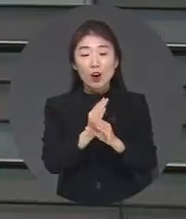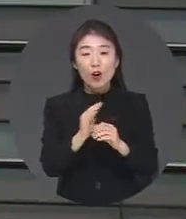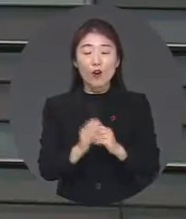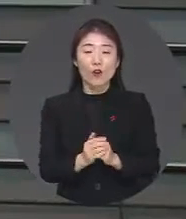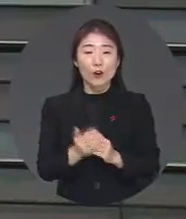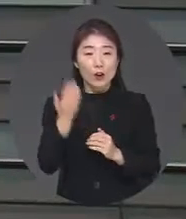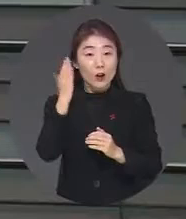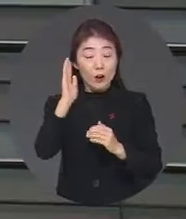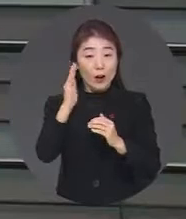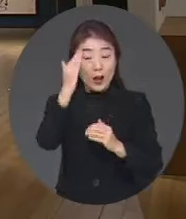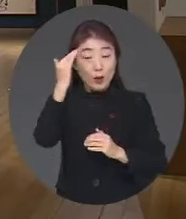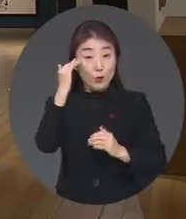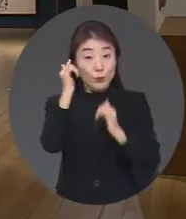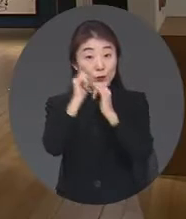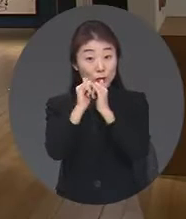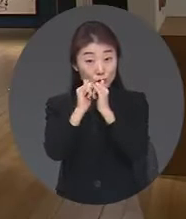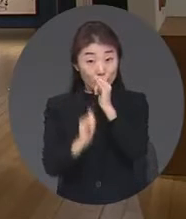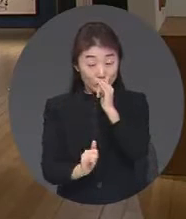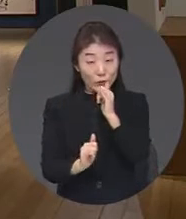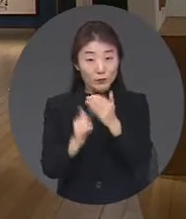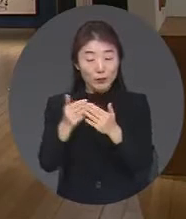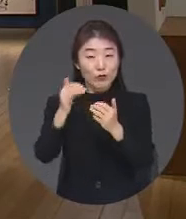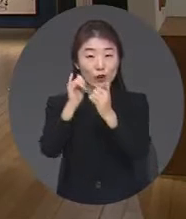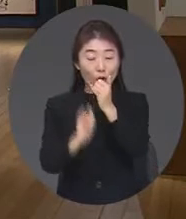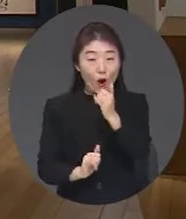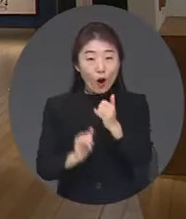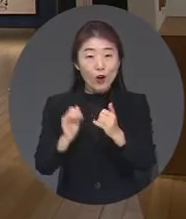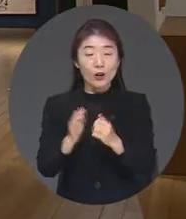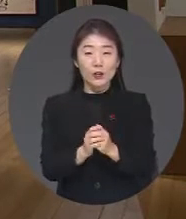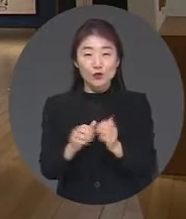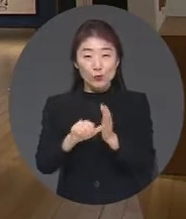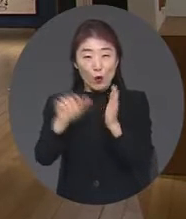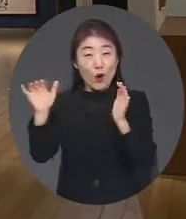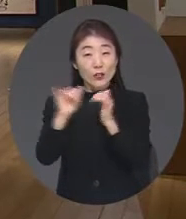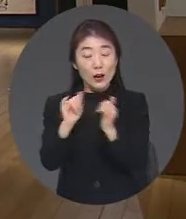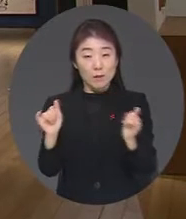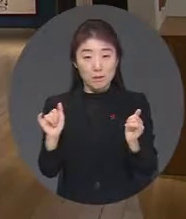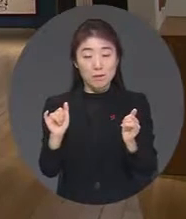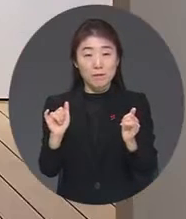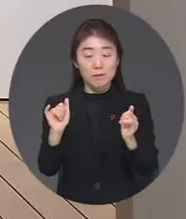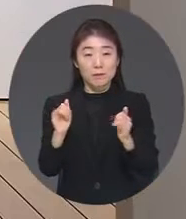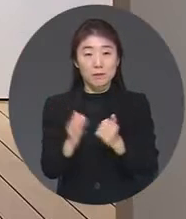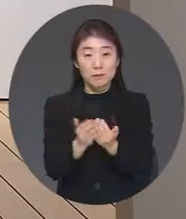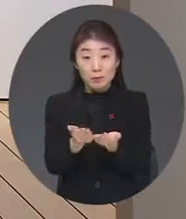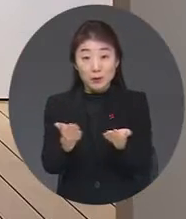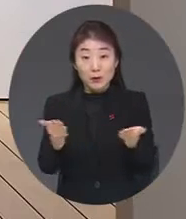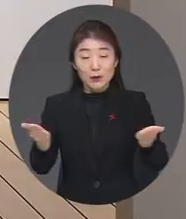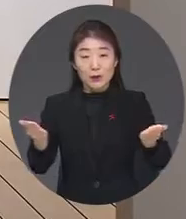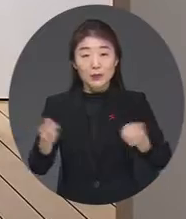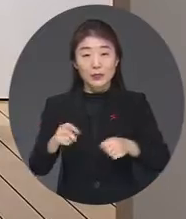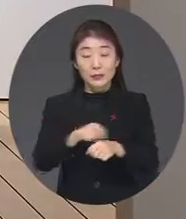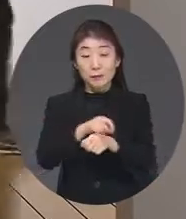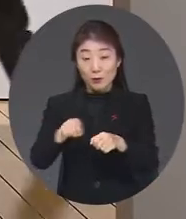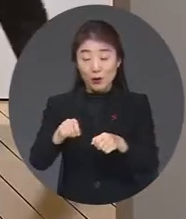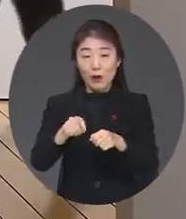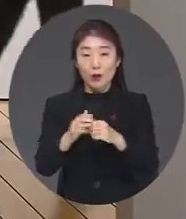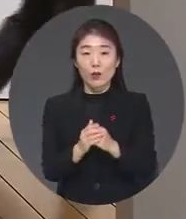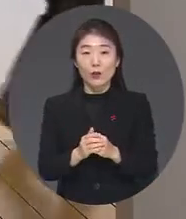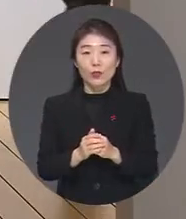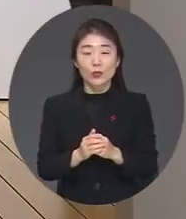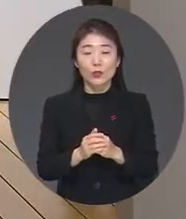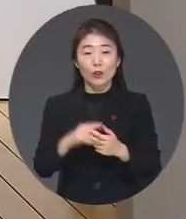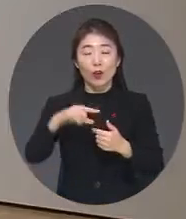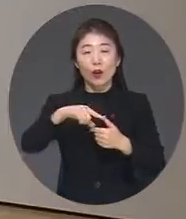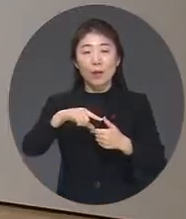근현대 한국 미술사를 대표하는 거장의 작품을 소개하는 전시 이건희 컬렉션 특별전이 경남